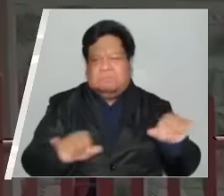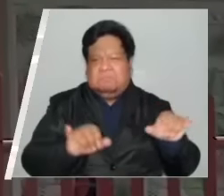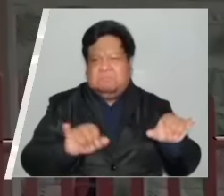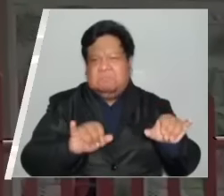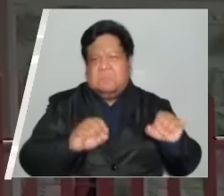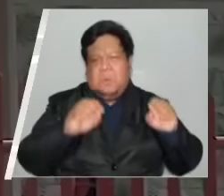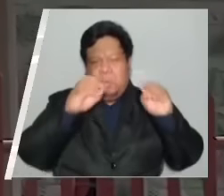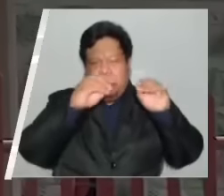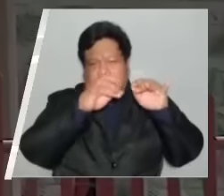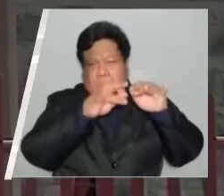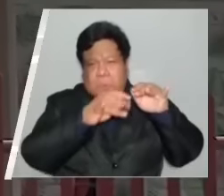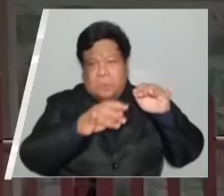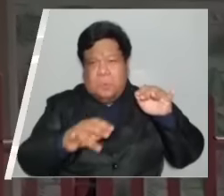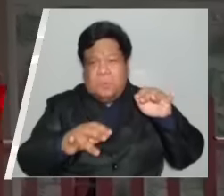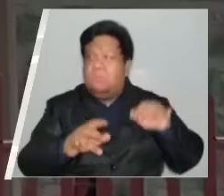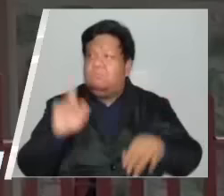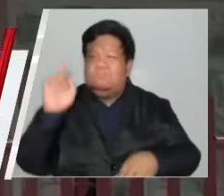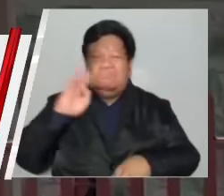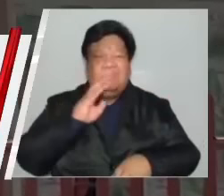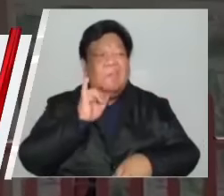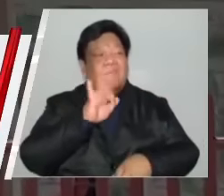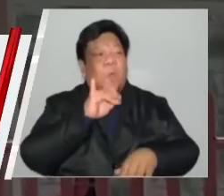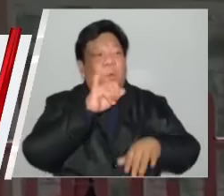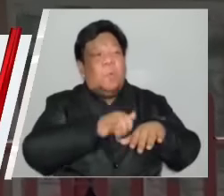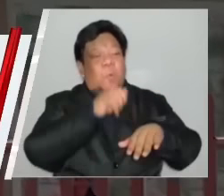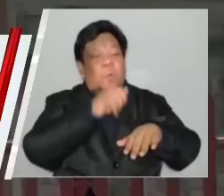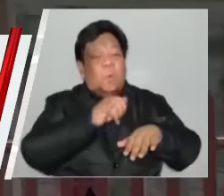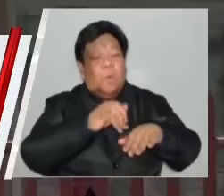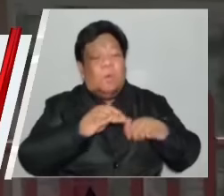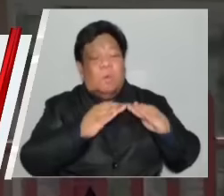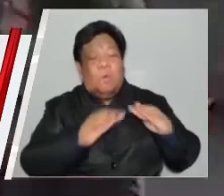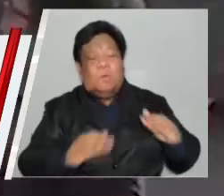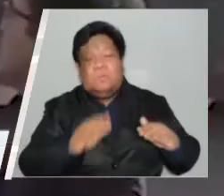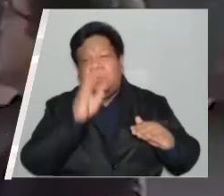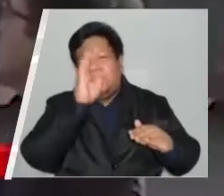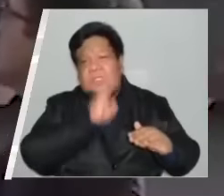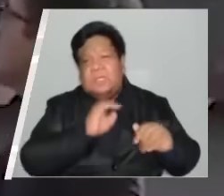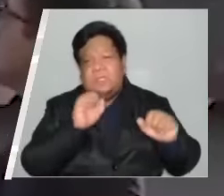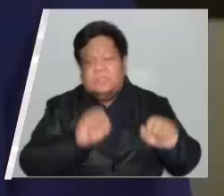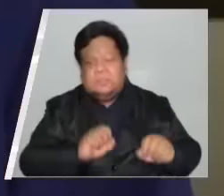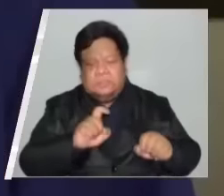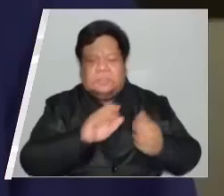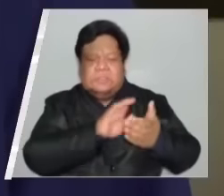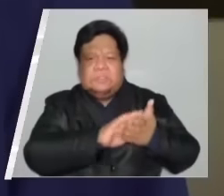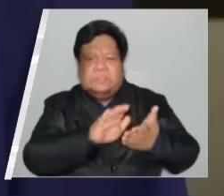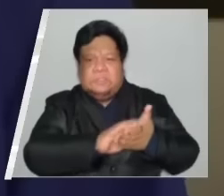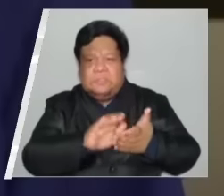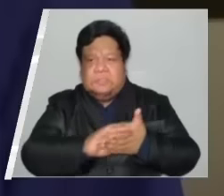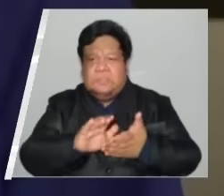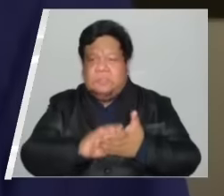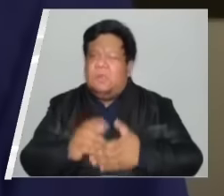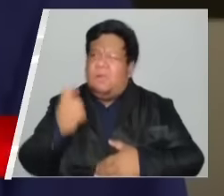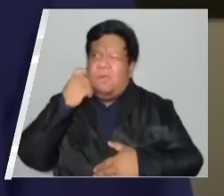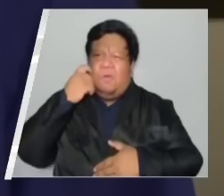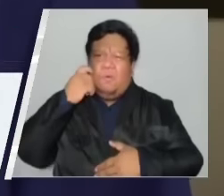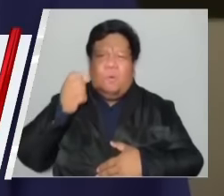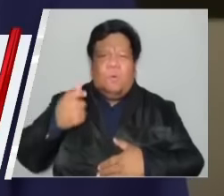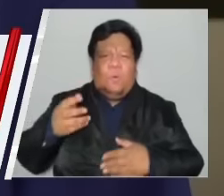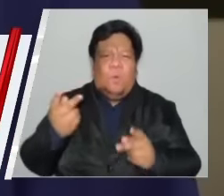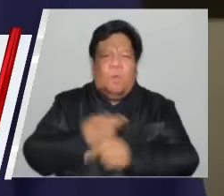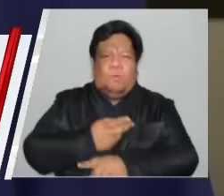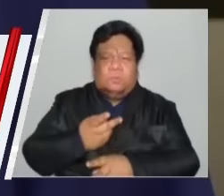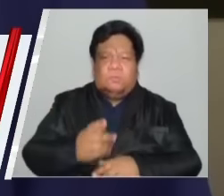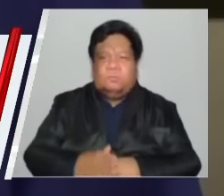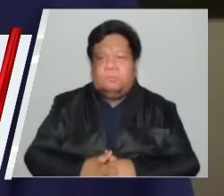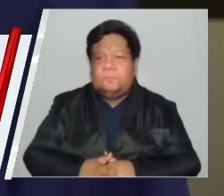mabubulok ang hero. So kaya kailangan linisin talaga? Kaya kailangan linisin po namin. Makapal po kanina. Usually po, ang